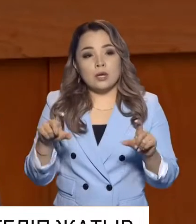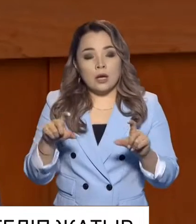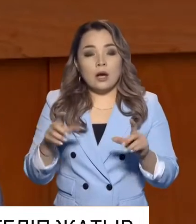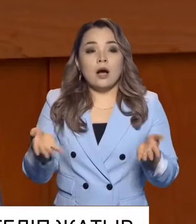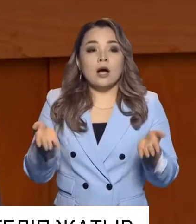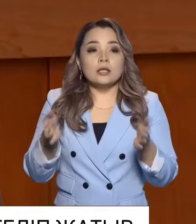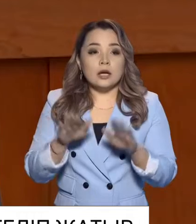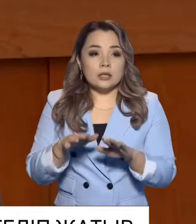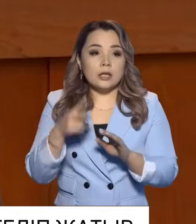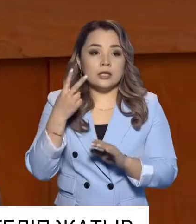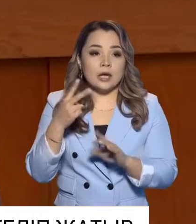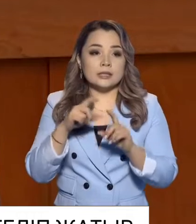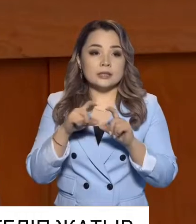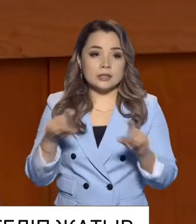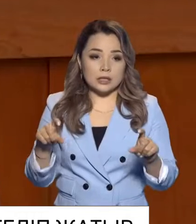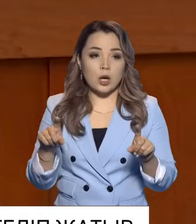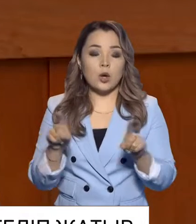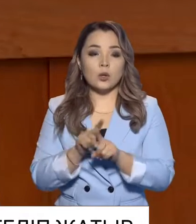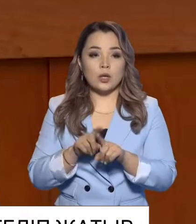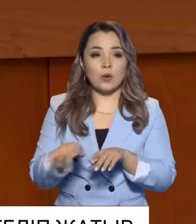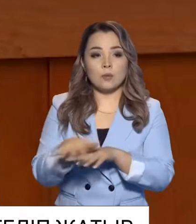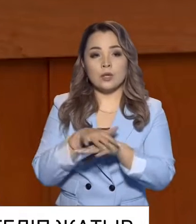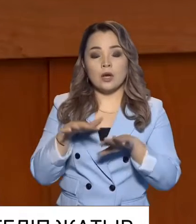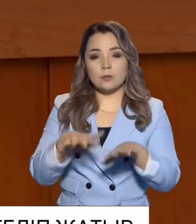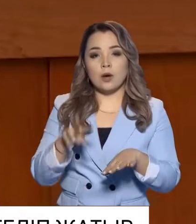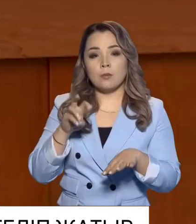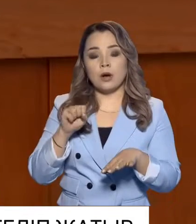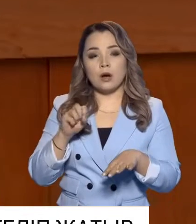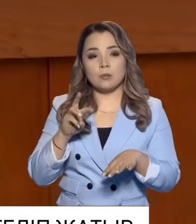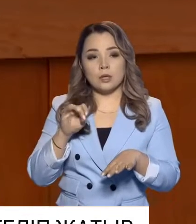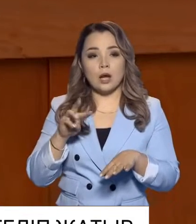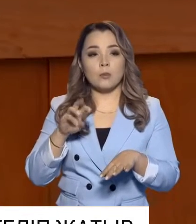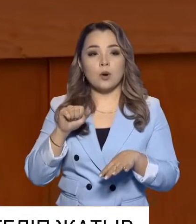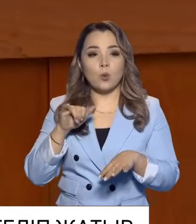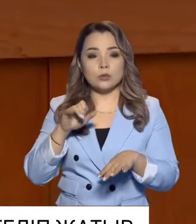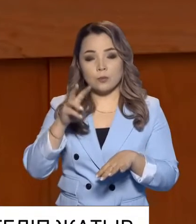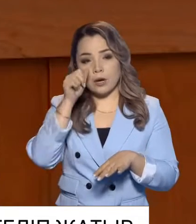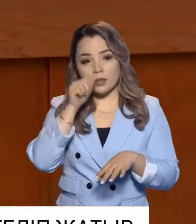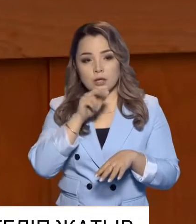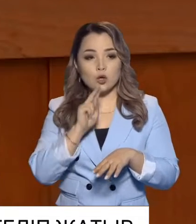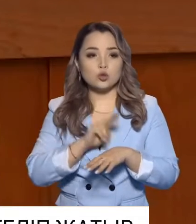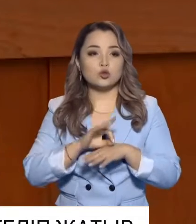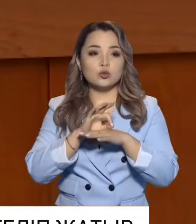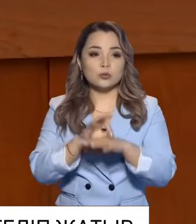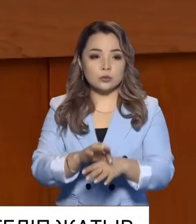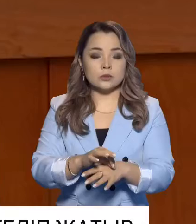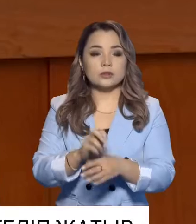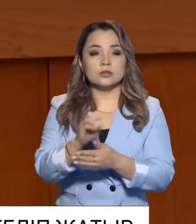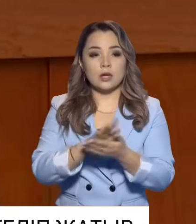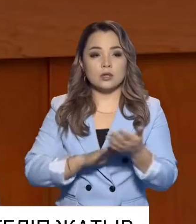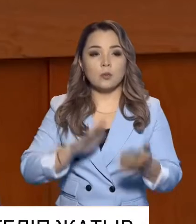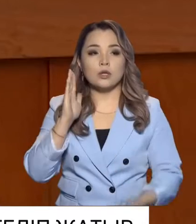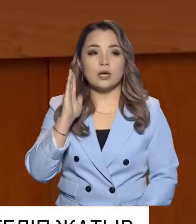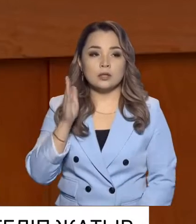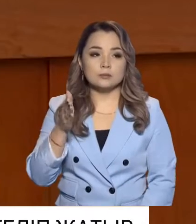қалған 2 нысанға ағымдағы жылдың мамыр және маусым айларында жөндеу жұмыстары